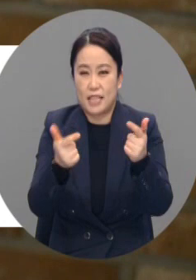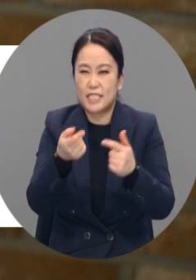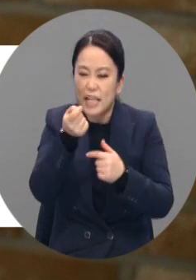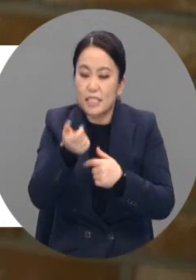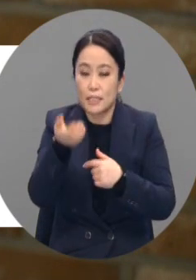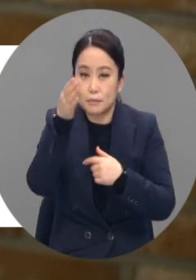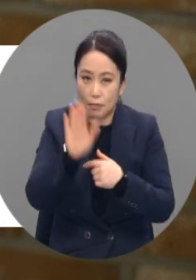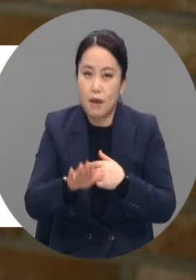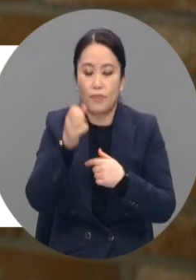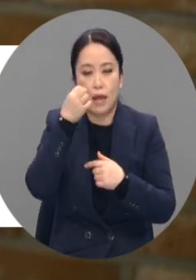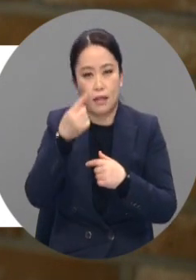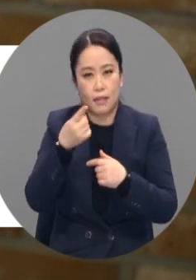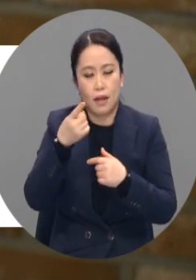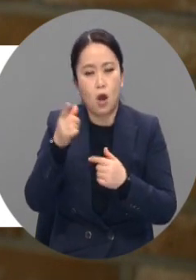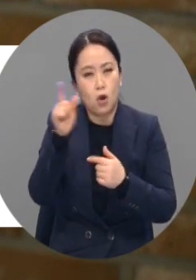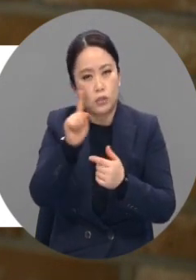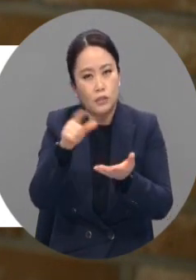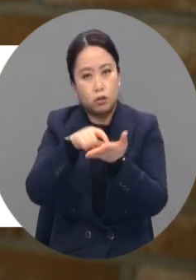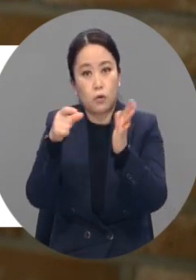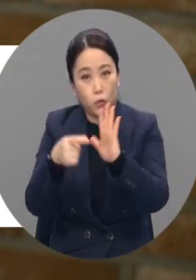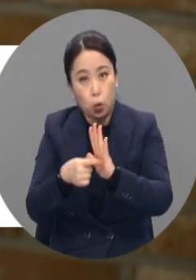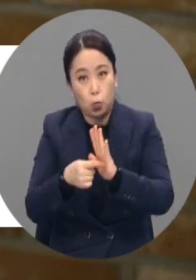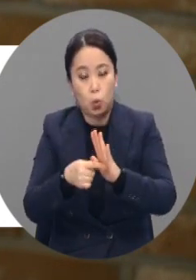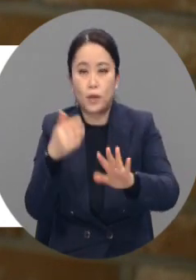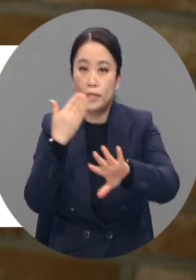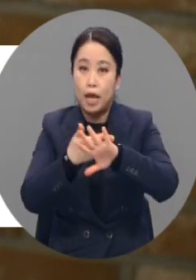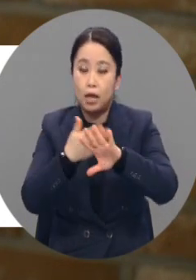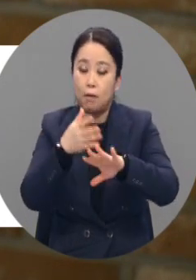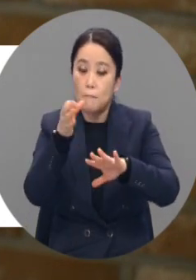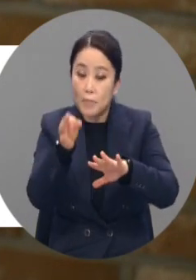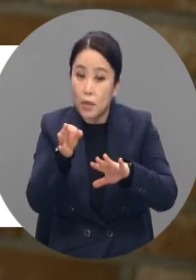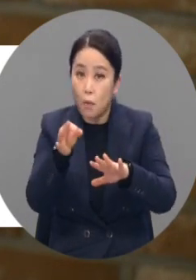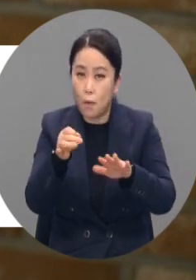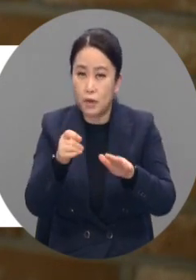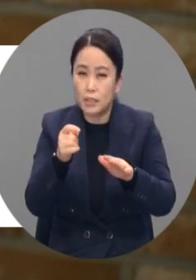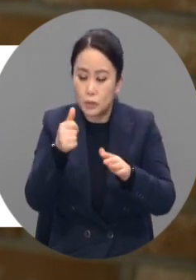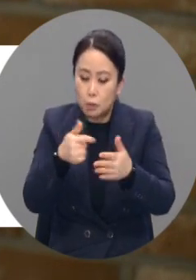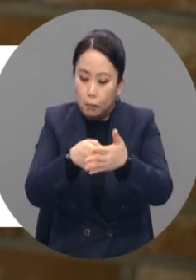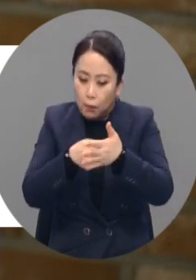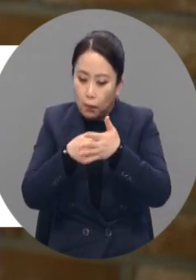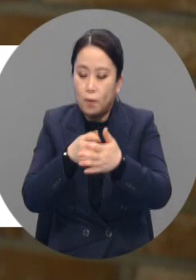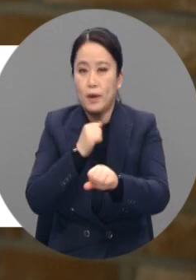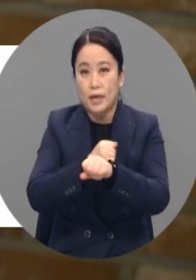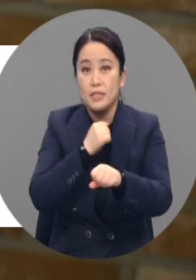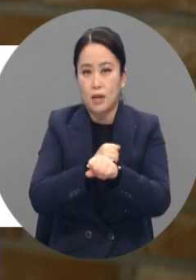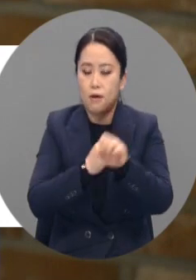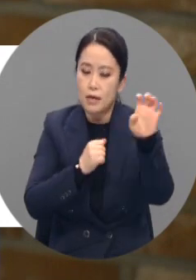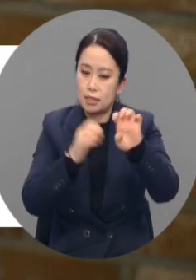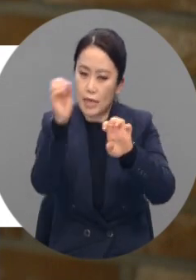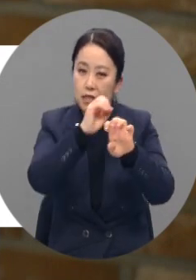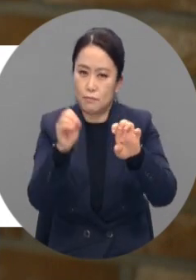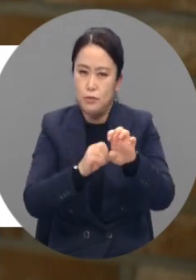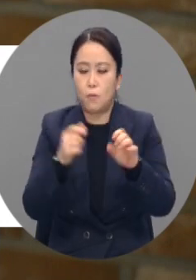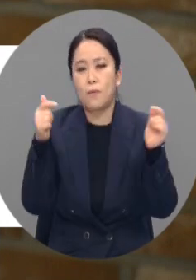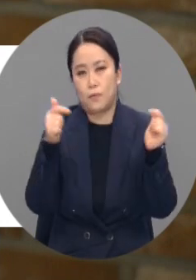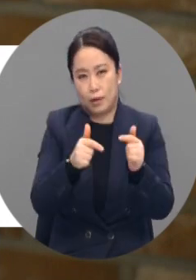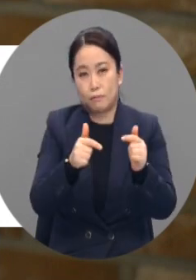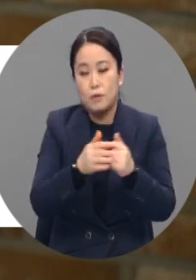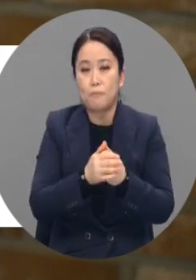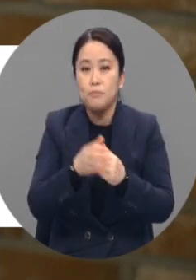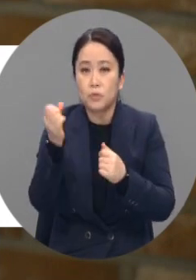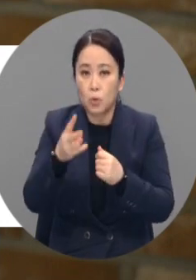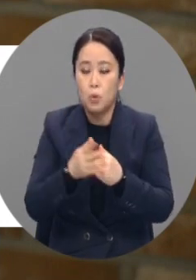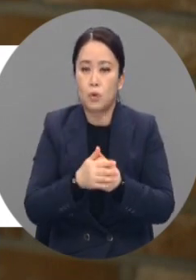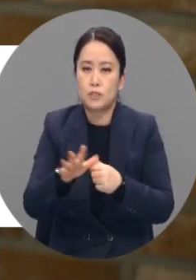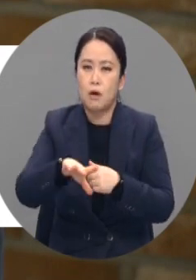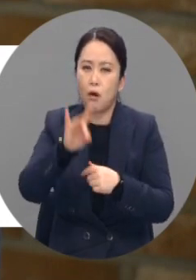한 달에 어느 정도는 이제 다른 비용, 예비 비용을 빼고 이제 오픈하는 쪽으로 한 40% 정도 감소를 했고요.